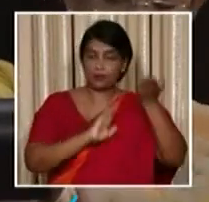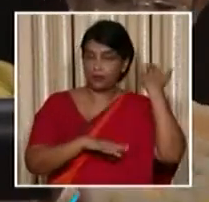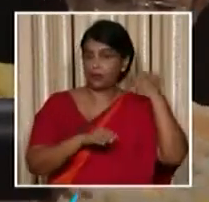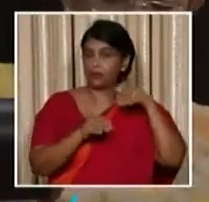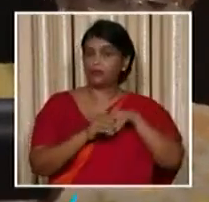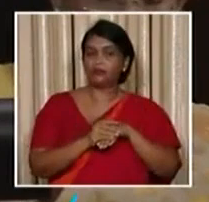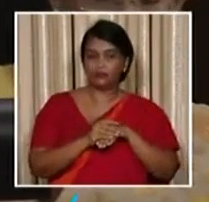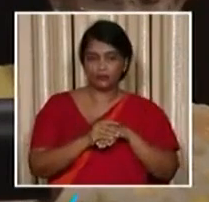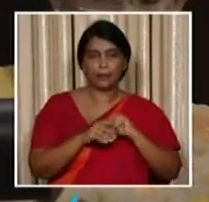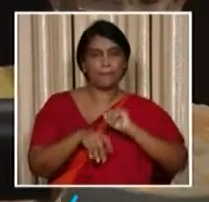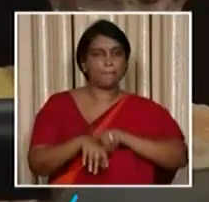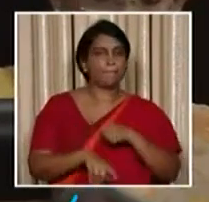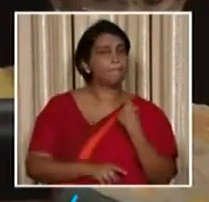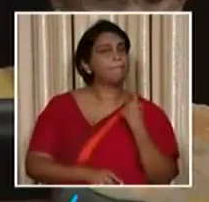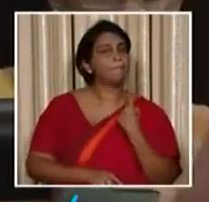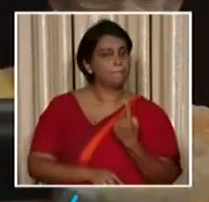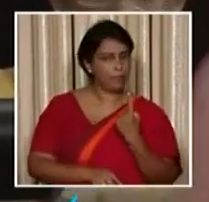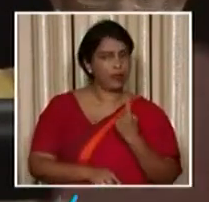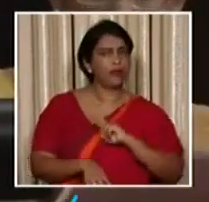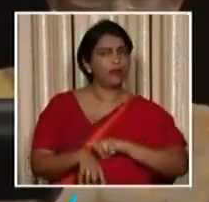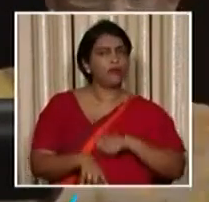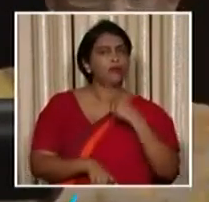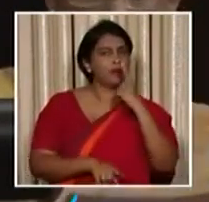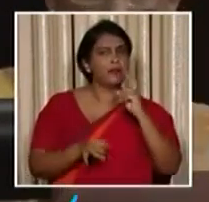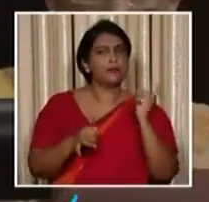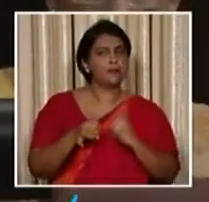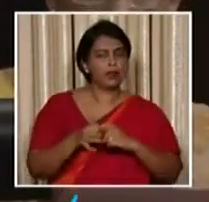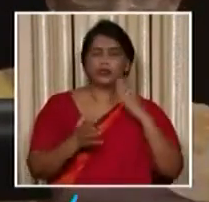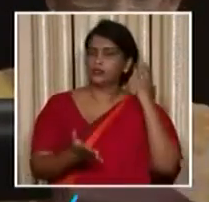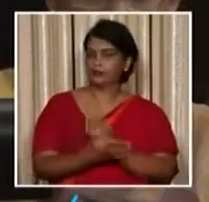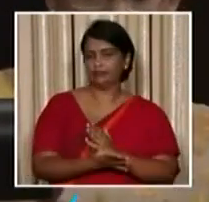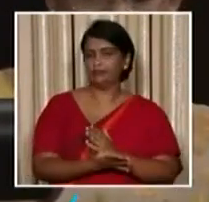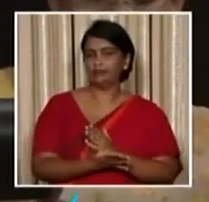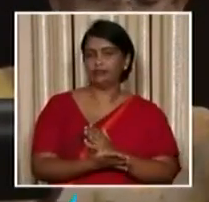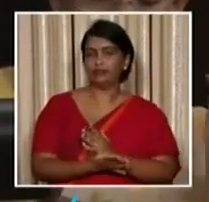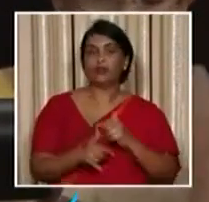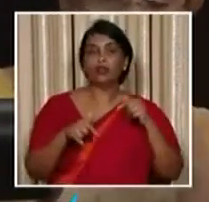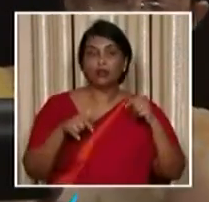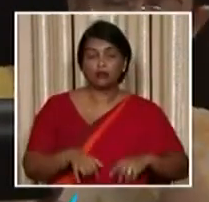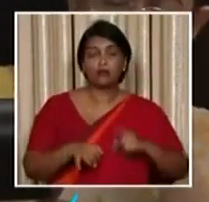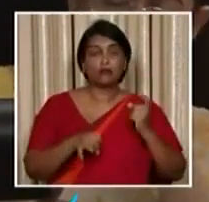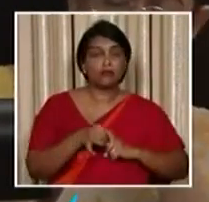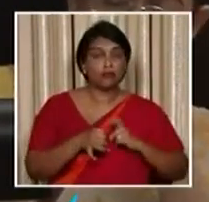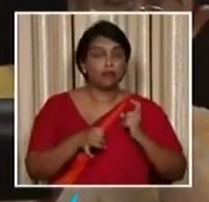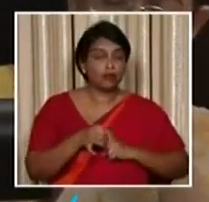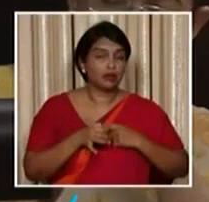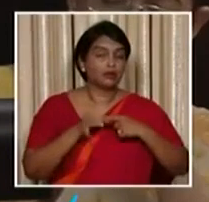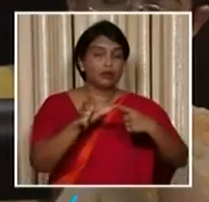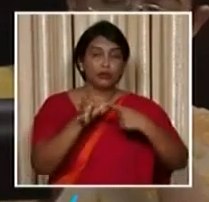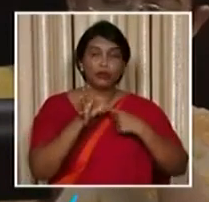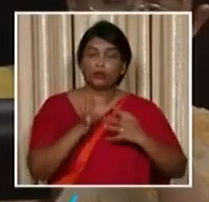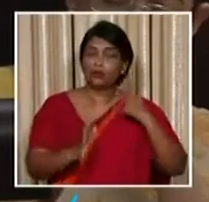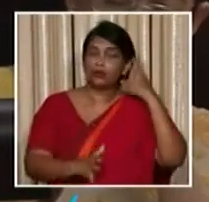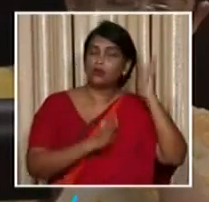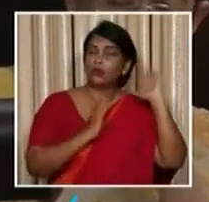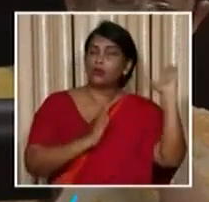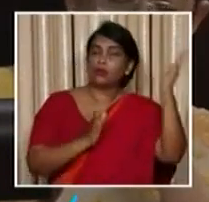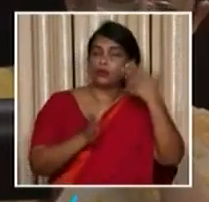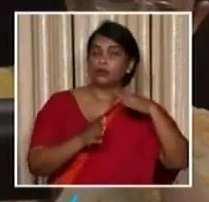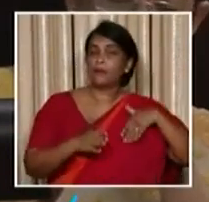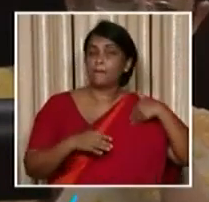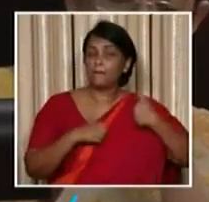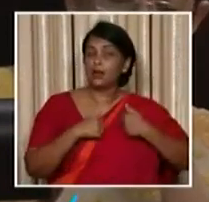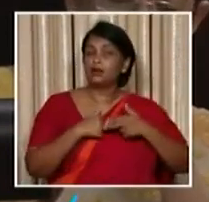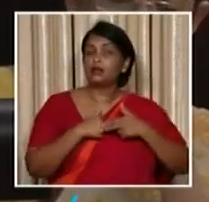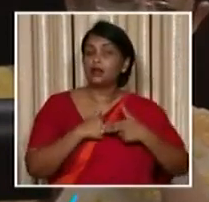අවස්ථාවේදී පැයයි දීලා තිබුණේ පැයෙන් වාචික ප්‍රශ්න නැවැත්තුවා දැන් අද වාචික ප්‍රශ්න තුලින් ලෝකේ තියෙන ඔක්කොම මේකට ප්‍රධාන